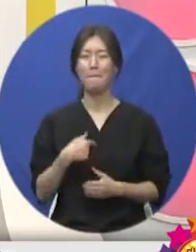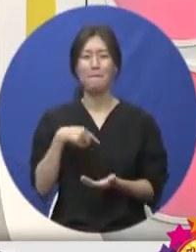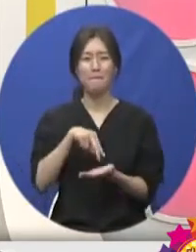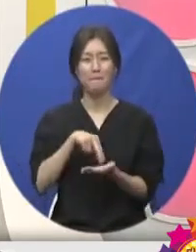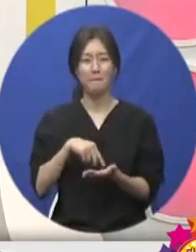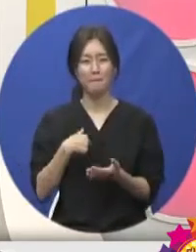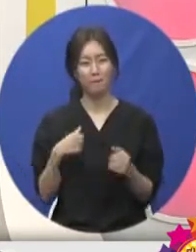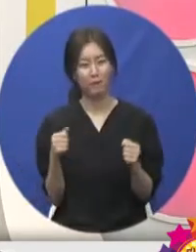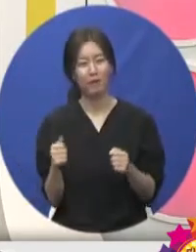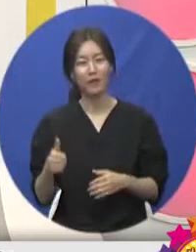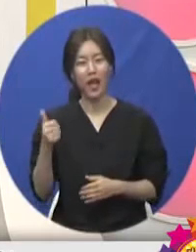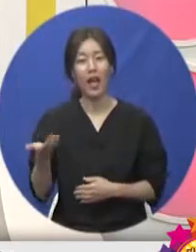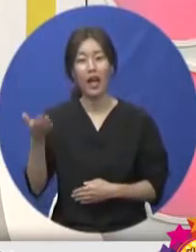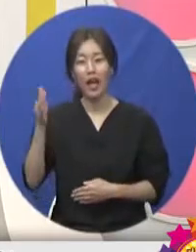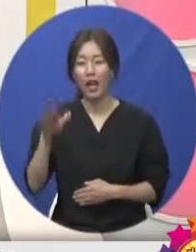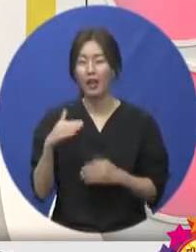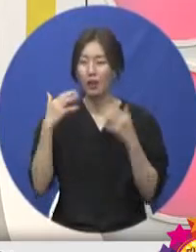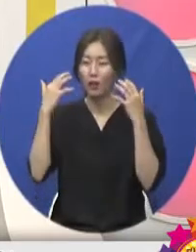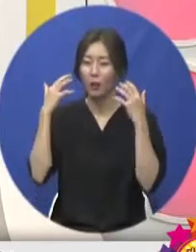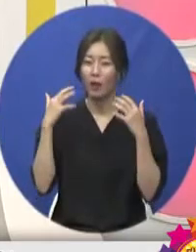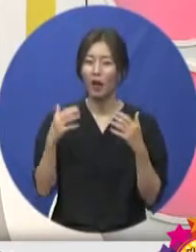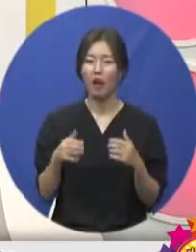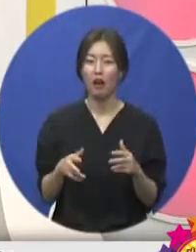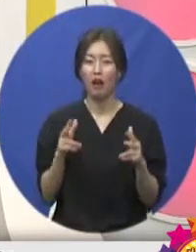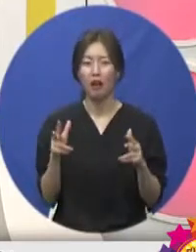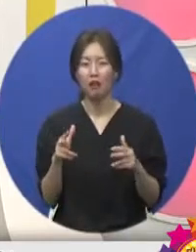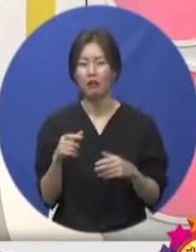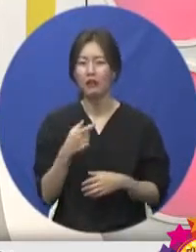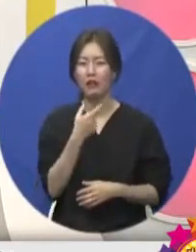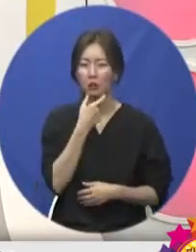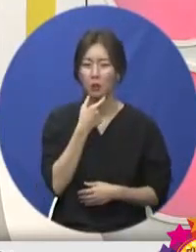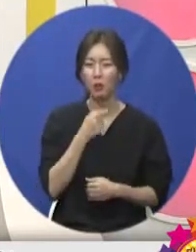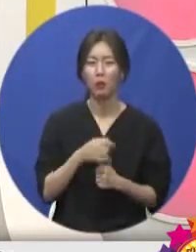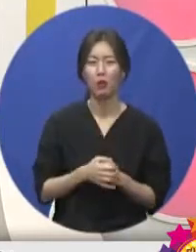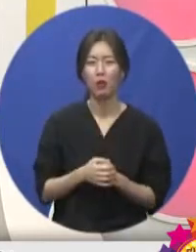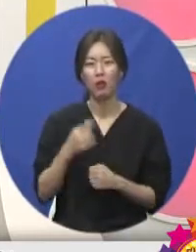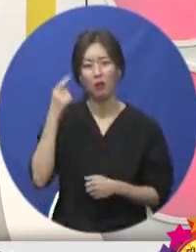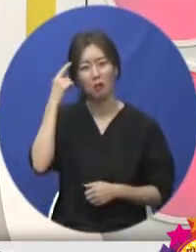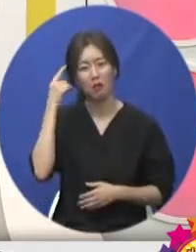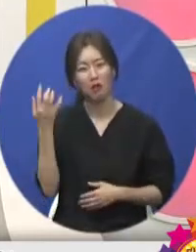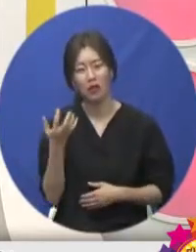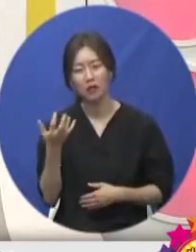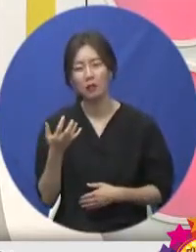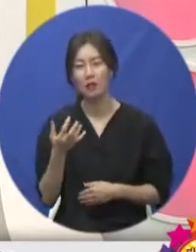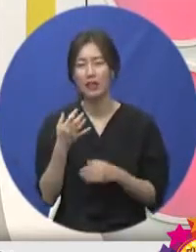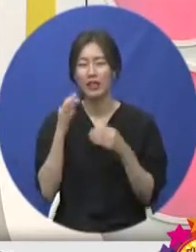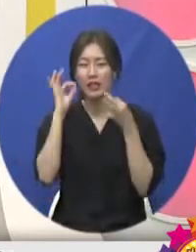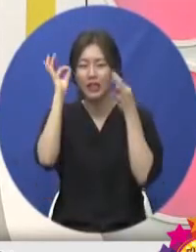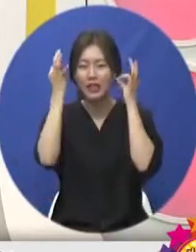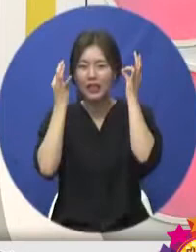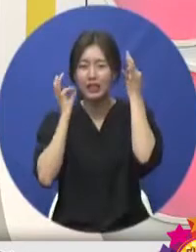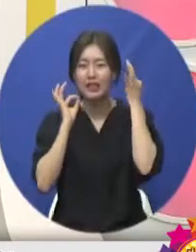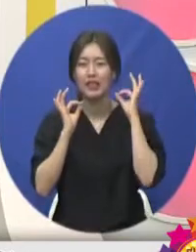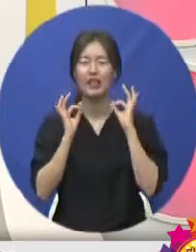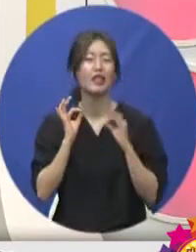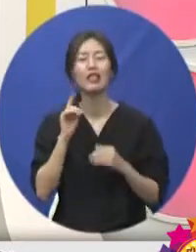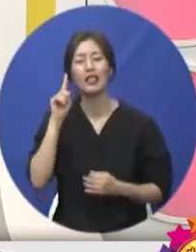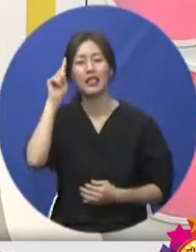네, 추운 건 네. 따뜻한 데로 가면 되는데 더우면 네. 막 에어컨 바람도 싫고 머리 아프고 막 땀 막 네. 여기저기